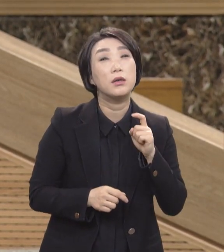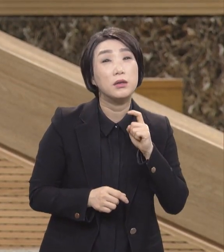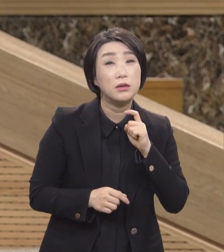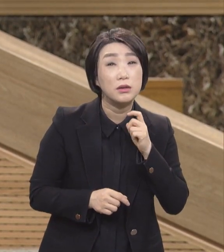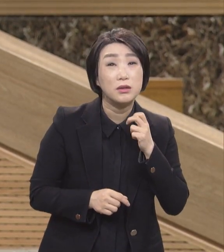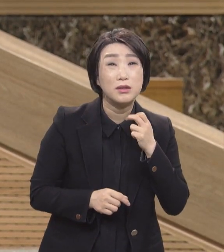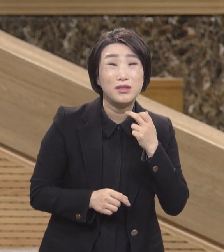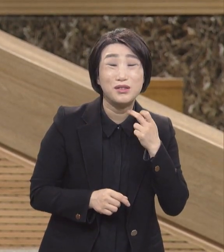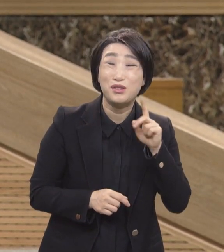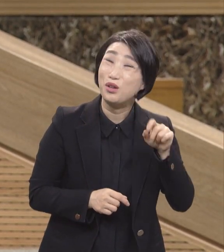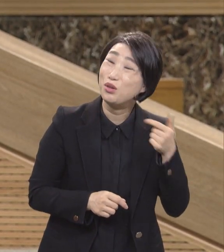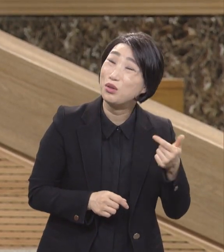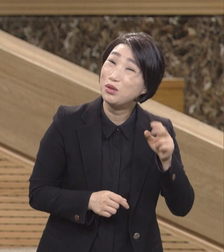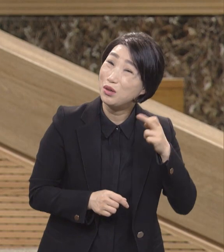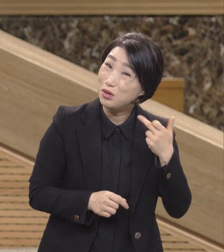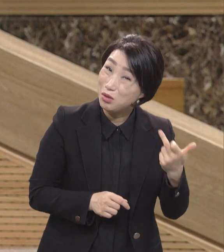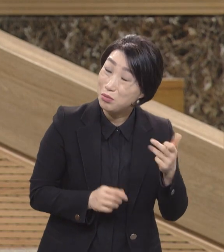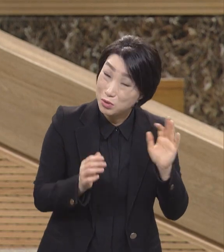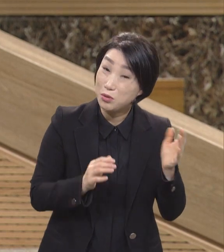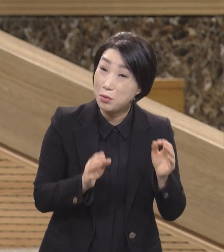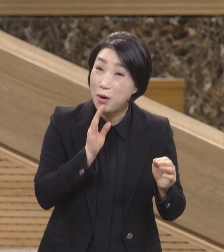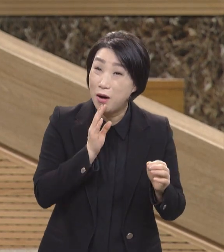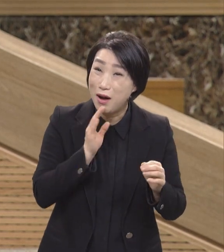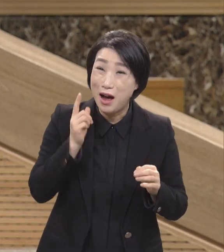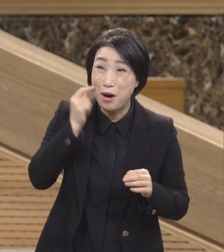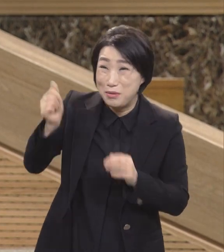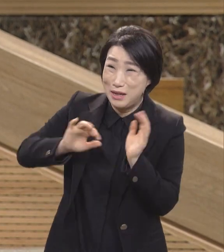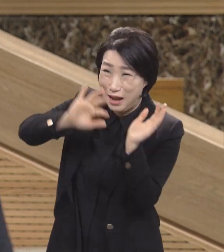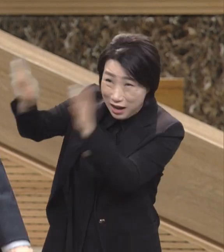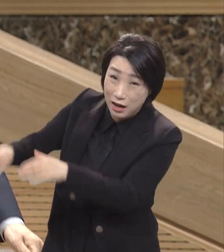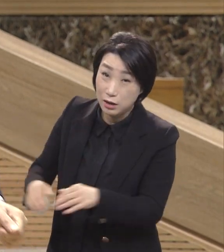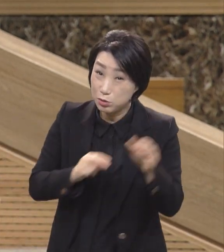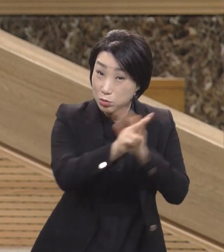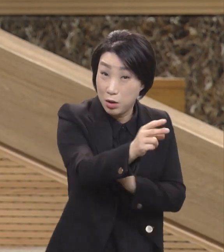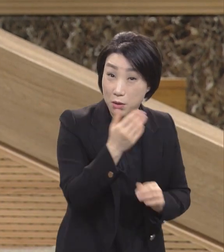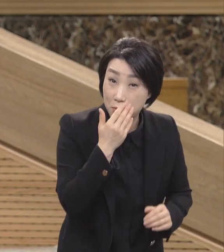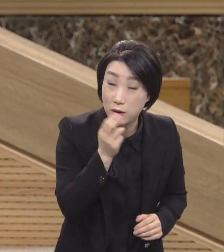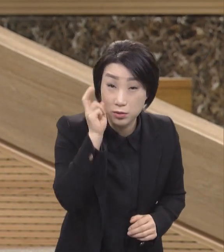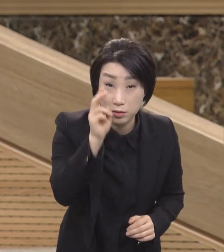까짓거 모리아세다 밀어버리고 와보이면 그만인데